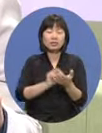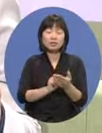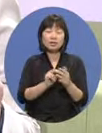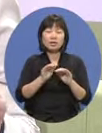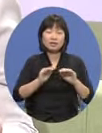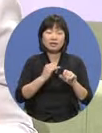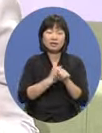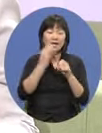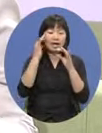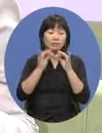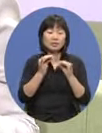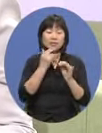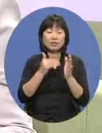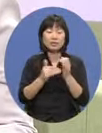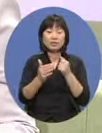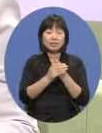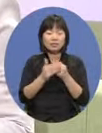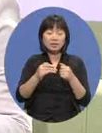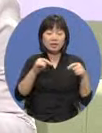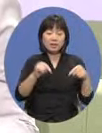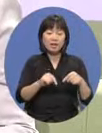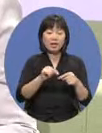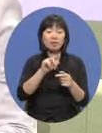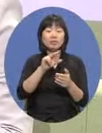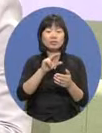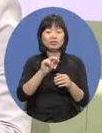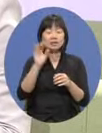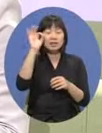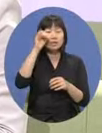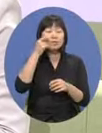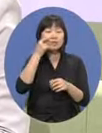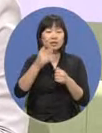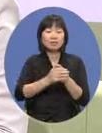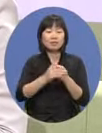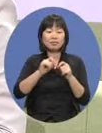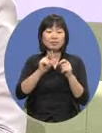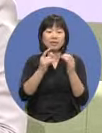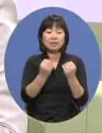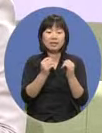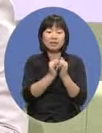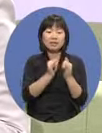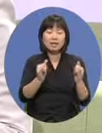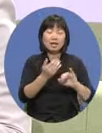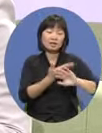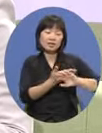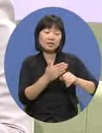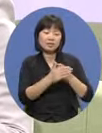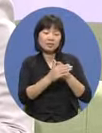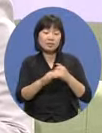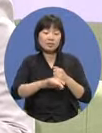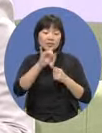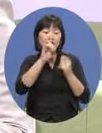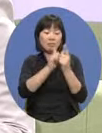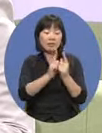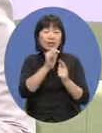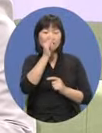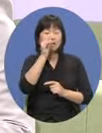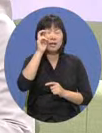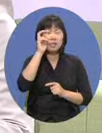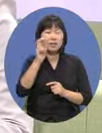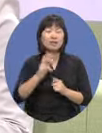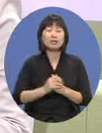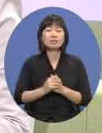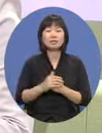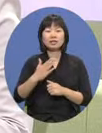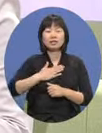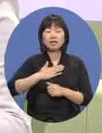대한 합의가 안 돼서 타협을 못 찾아서 이렇게 이야기를 하고요. 대부분의 많은 사람들이 다르기 때문에 우선은 만난 거잖아요. 네.